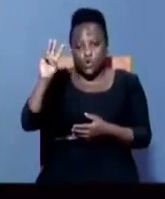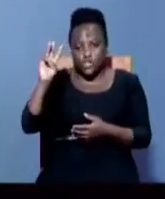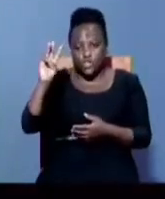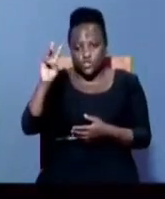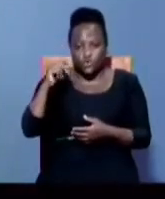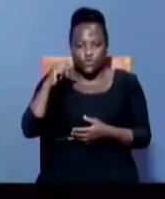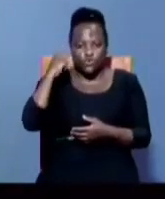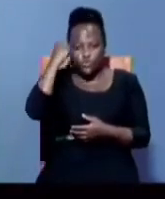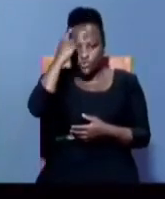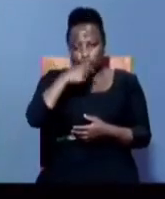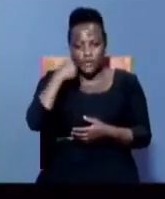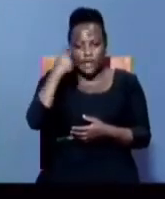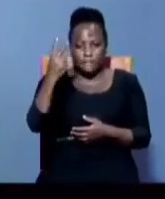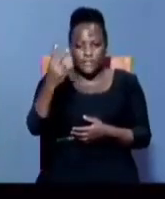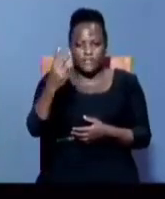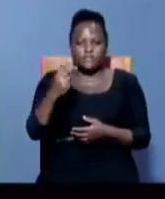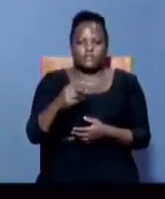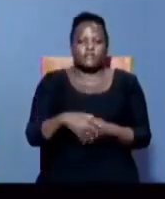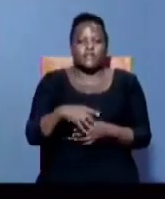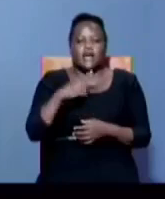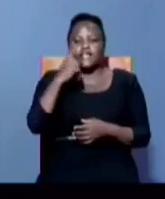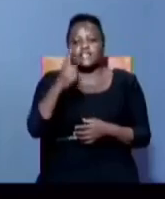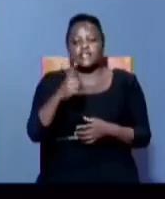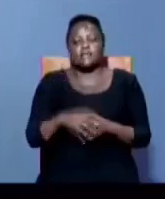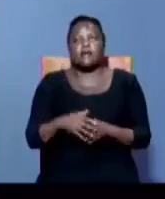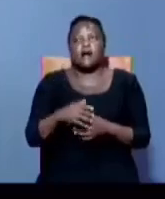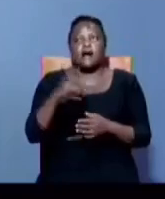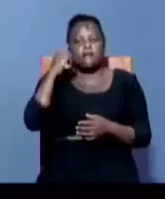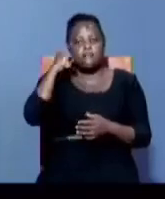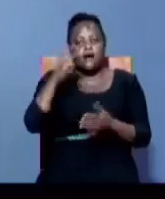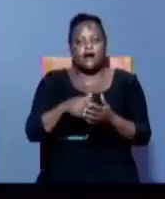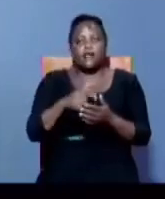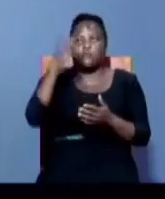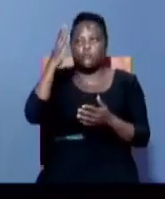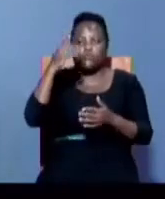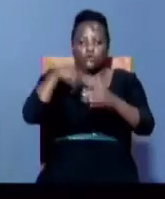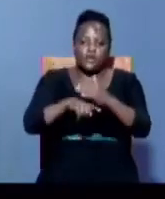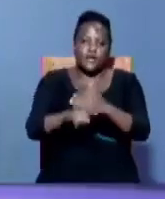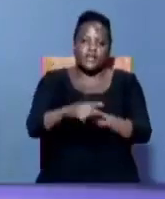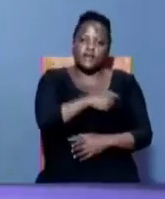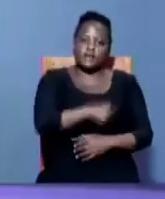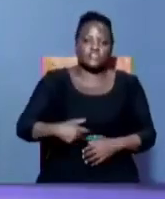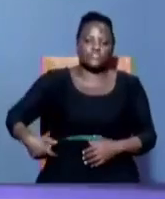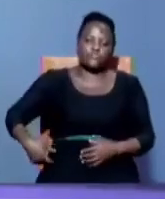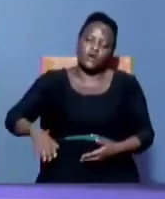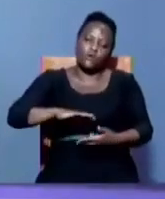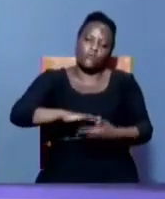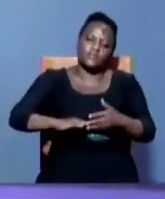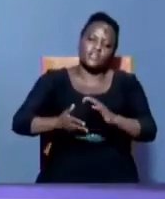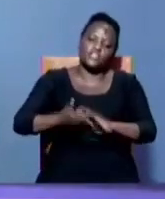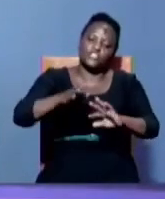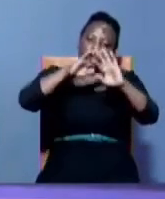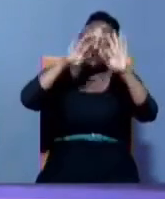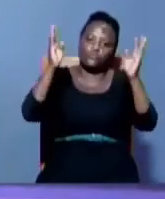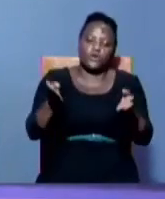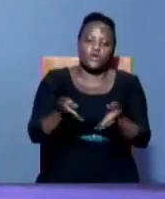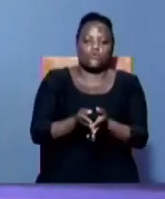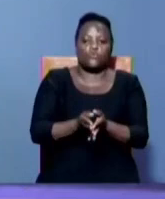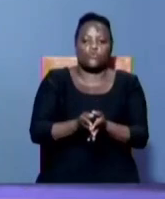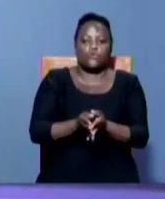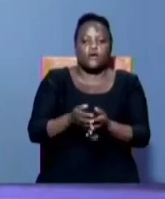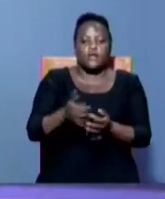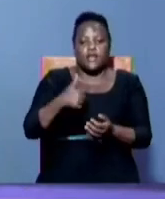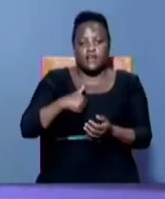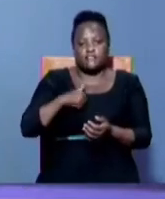18 hadi 20 anasema maana Mungu alikuwa ndani ya Kristo akiupatanisha ulimwengu na nafsi yake. Yaani Bwana hakuwa peke yake